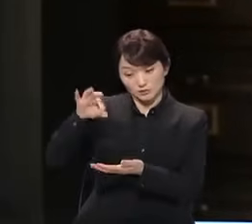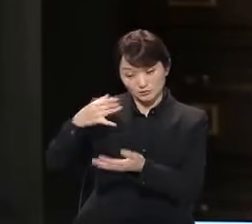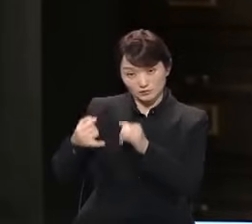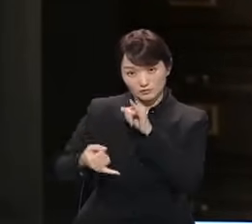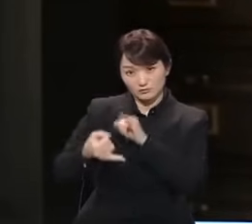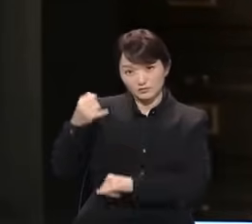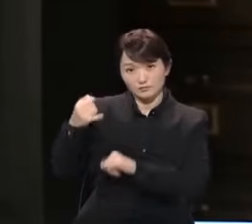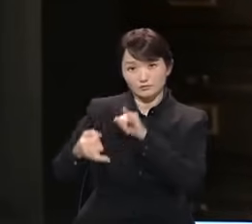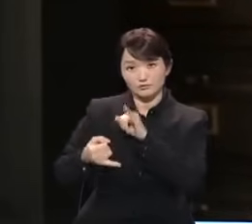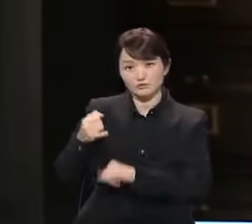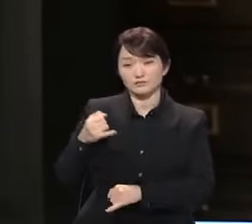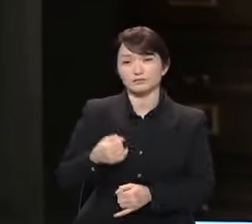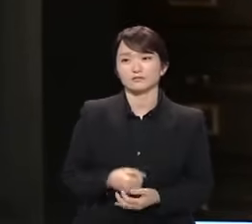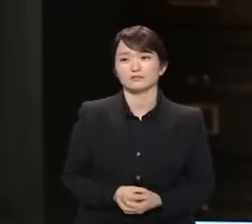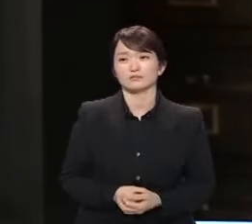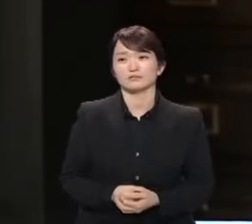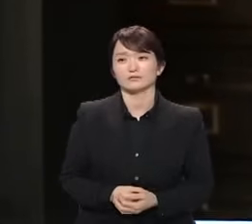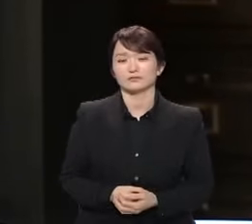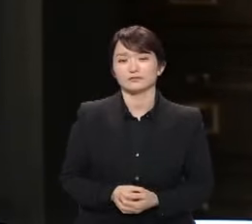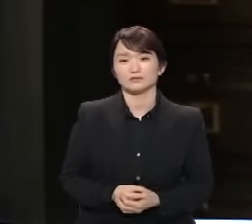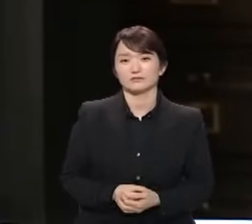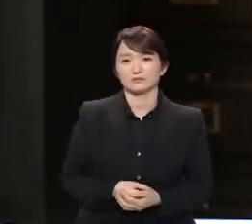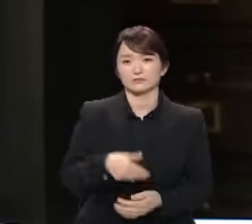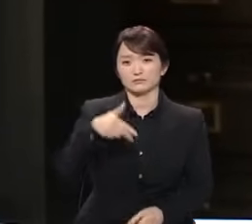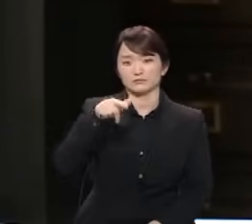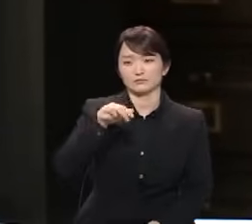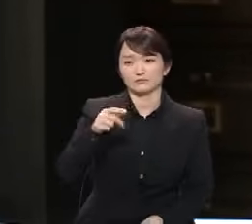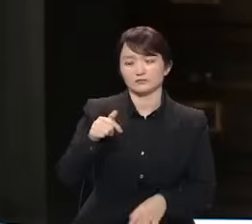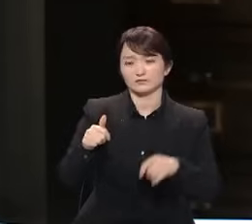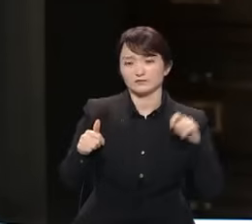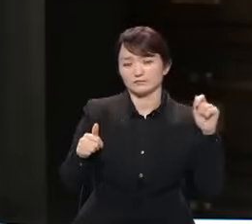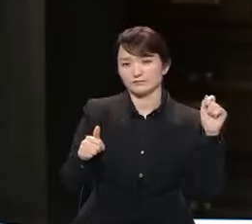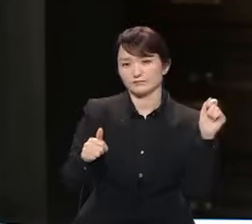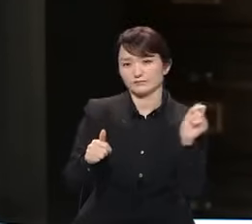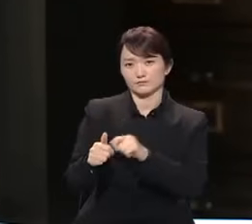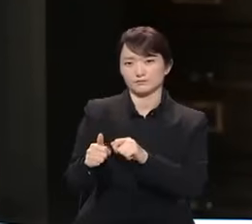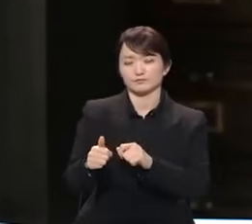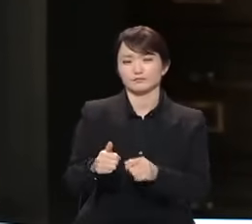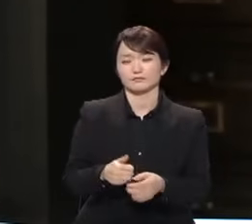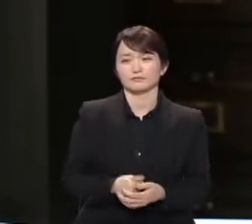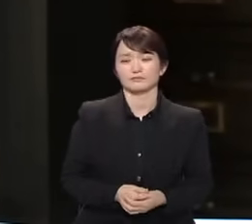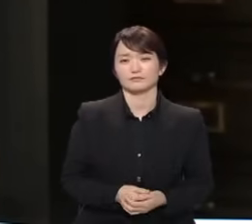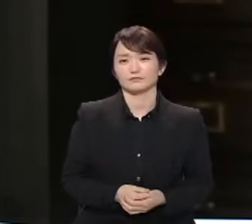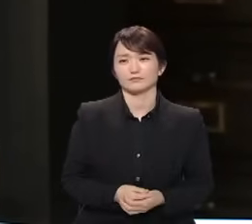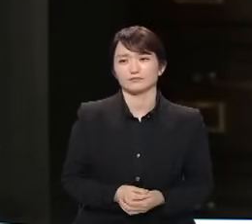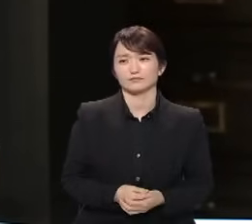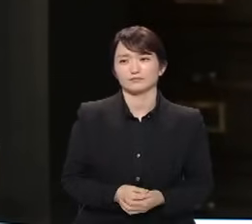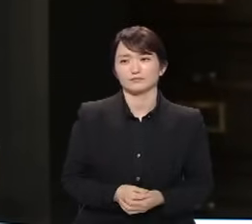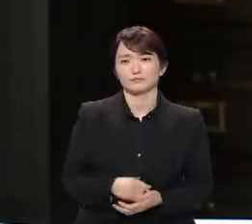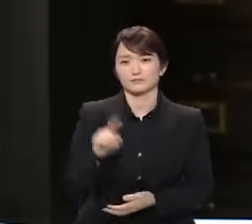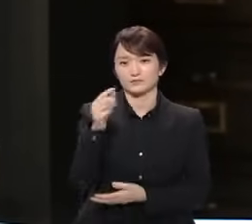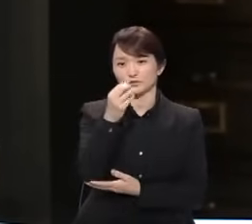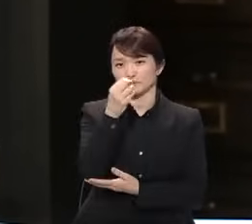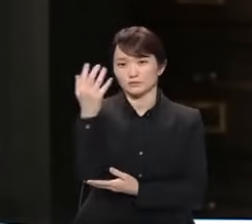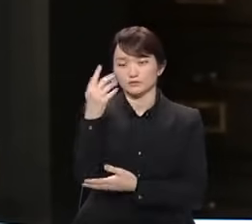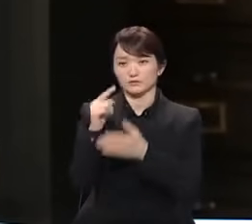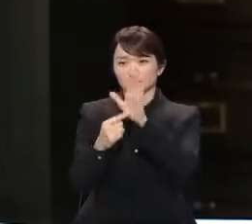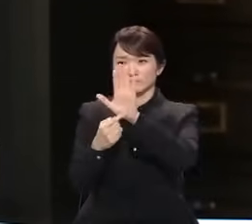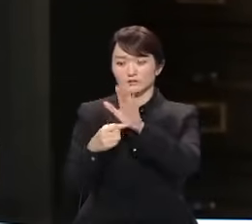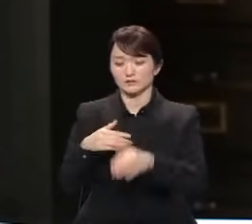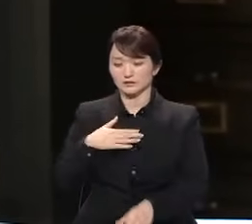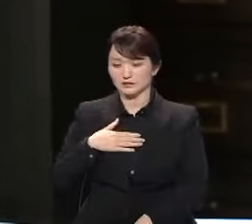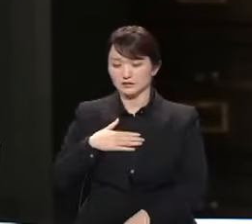받았어. 장도리로 얻어맞았어. 자 그런데 어떤 언론사 보도에는 내가 가해자로